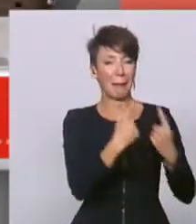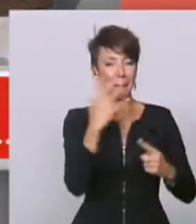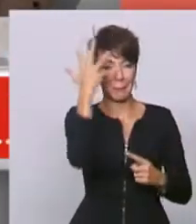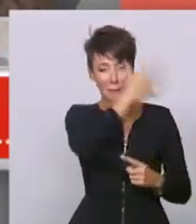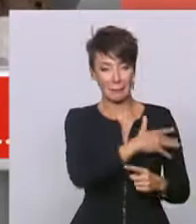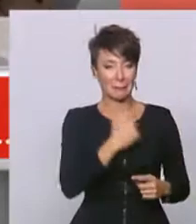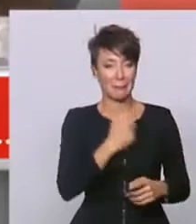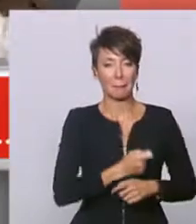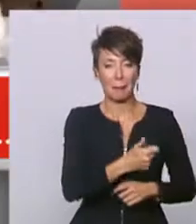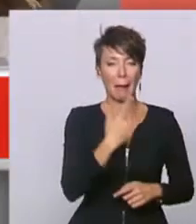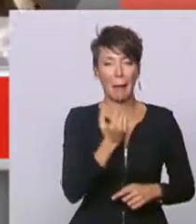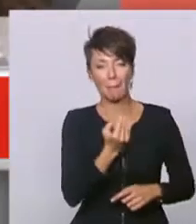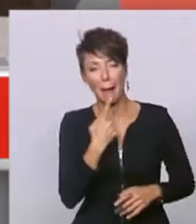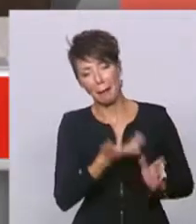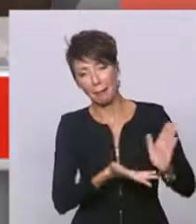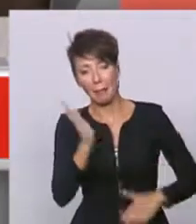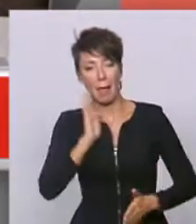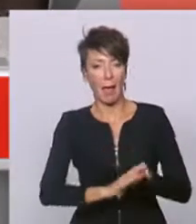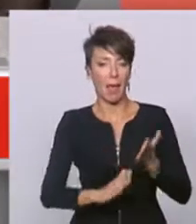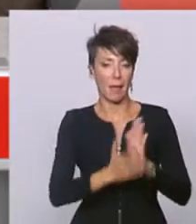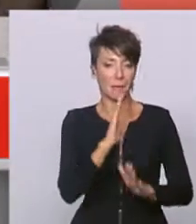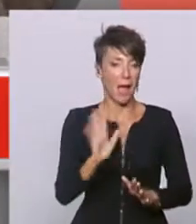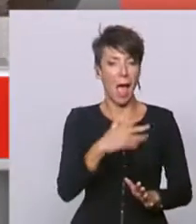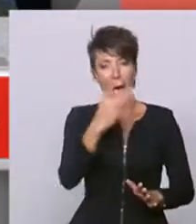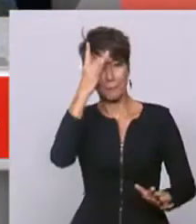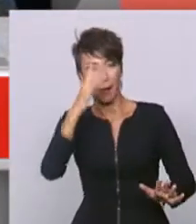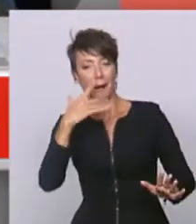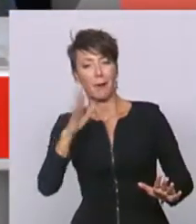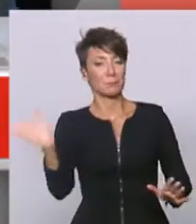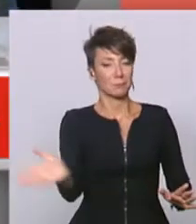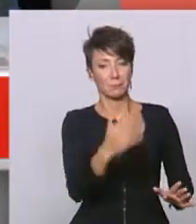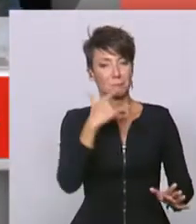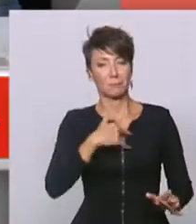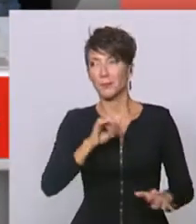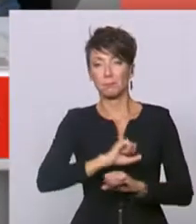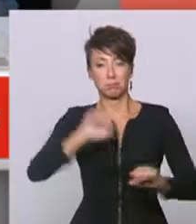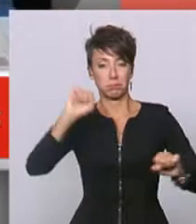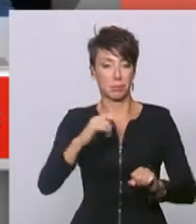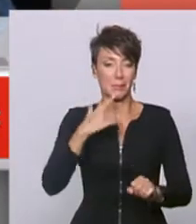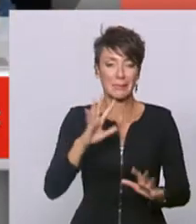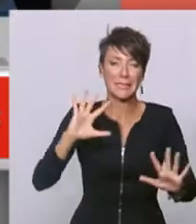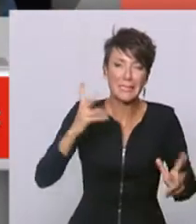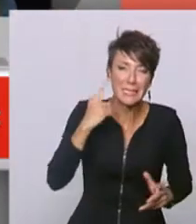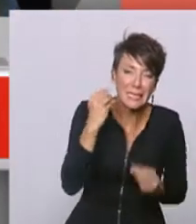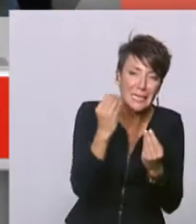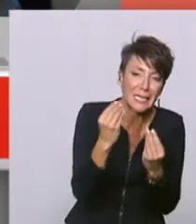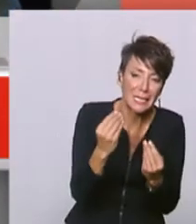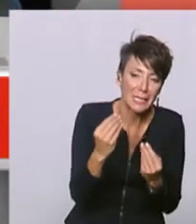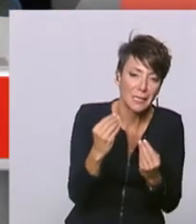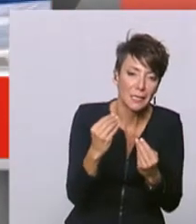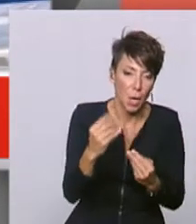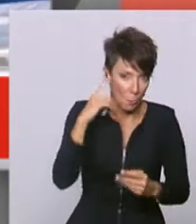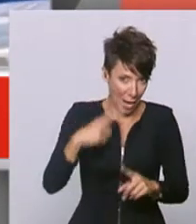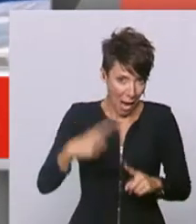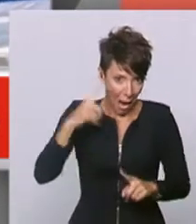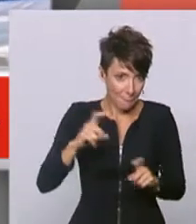Θα τον κεράσει σαμπάνια, τον πει κανιά να φύγει. Και άμα του ζαλίσει και τα να πούμε, θα τον ρίξει το αεροπλάνο στον αέρα. Καλά, τι διάλογο καταλαβαίνετε, ότι είναι απλά τα